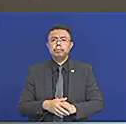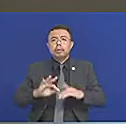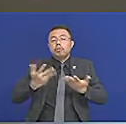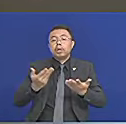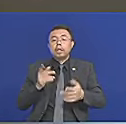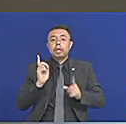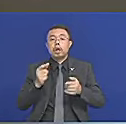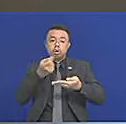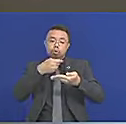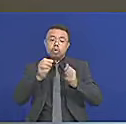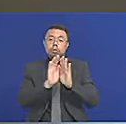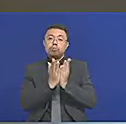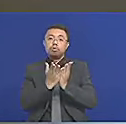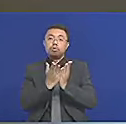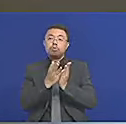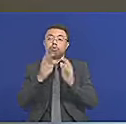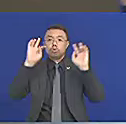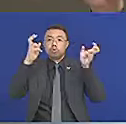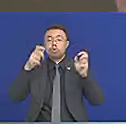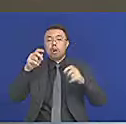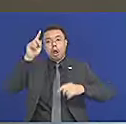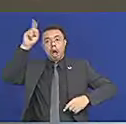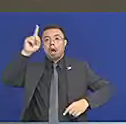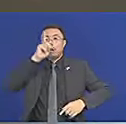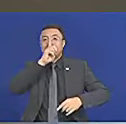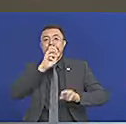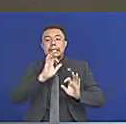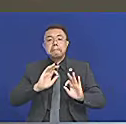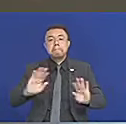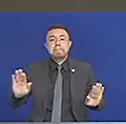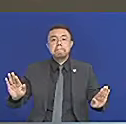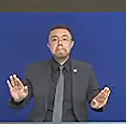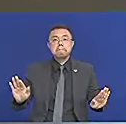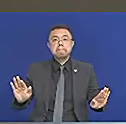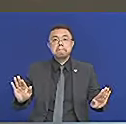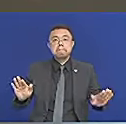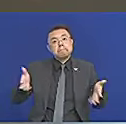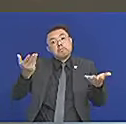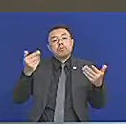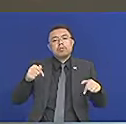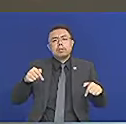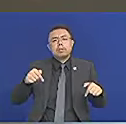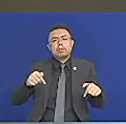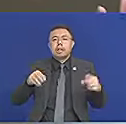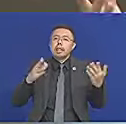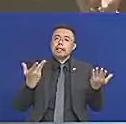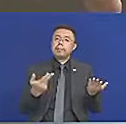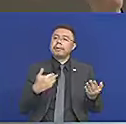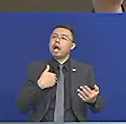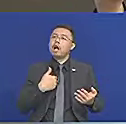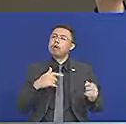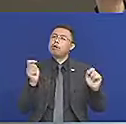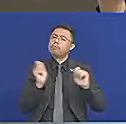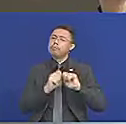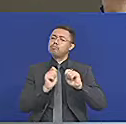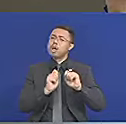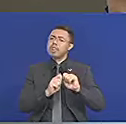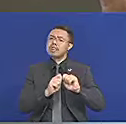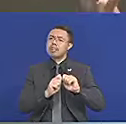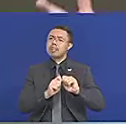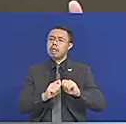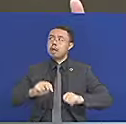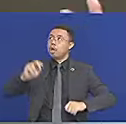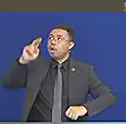Mungkin kalau tulis buku judulnya Allah Senyap. Ini. Tapi aku membuat